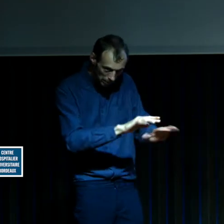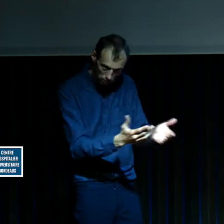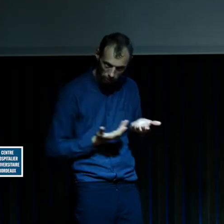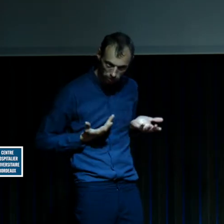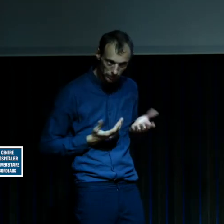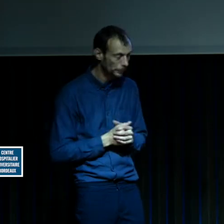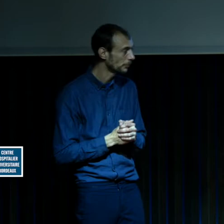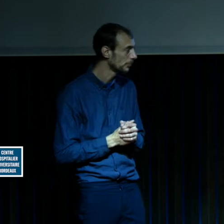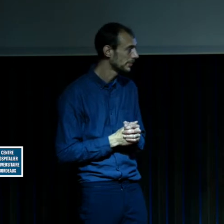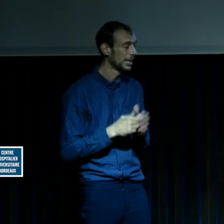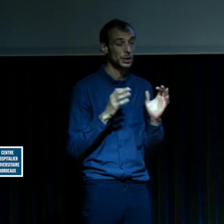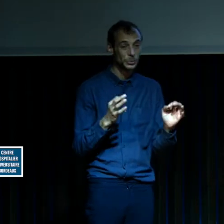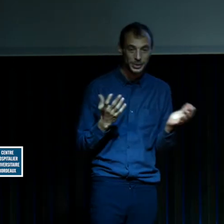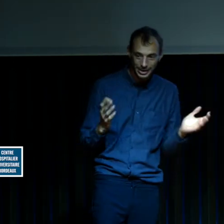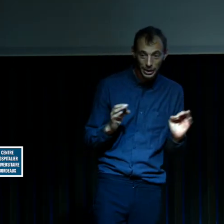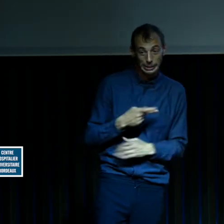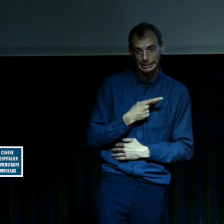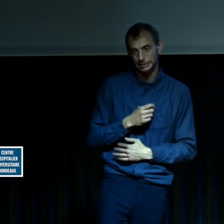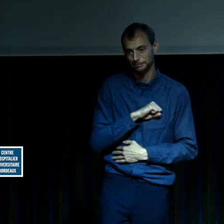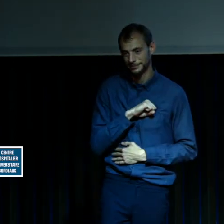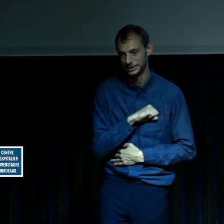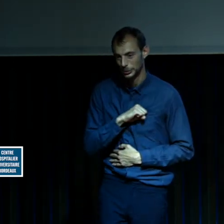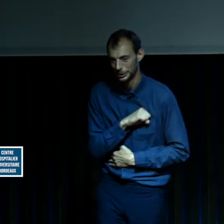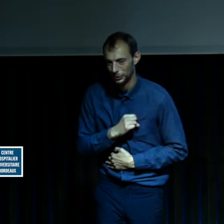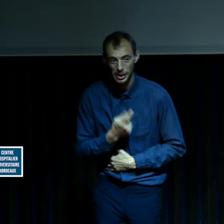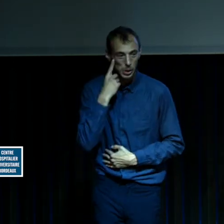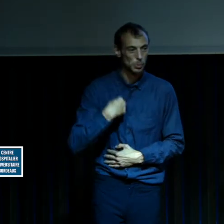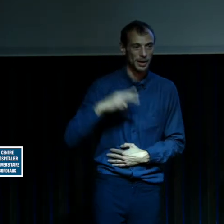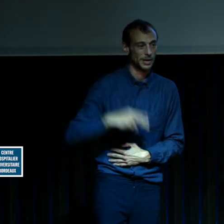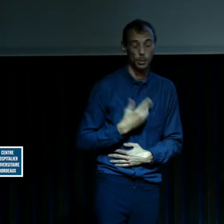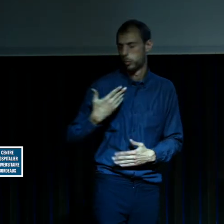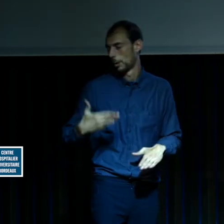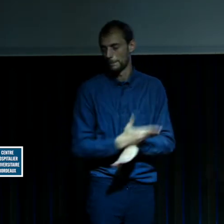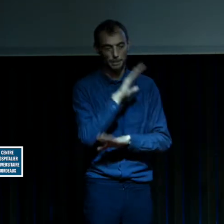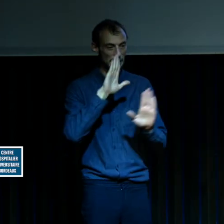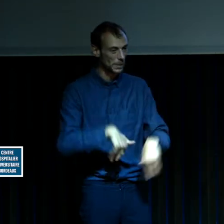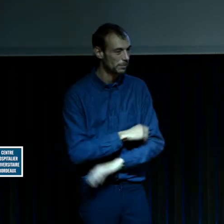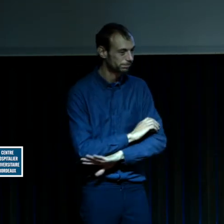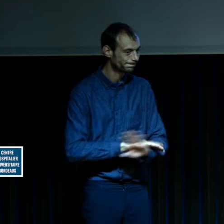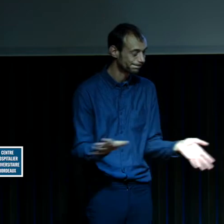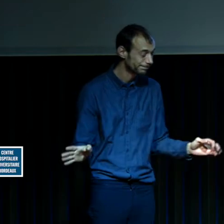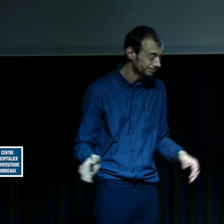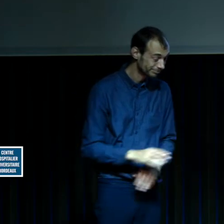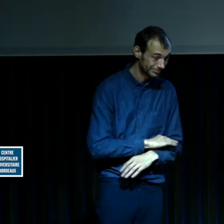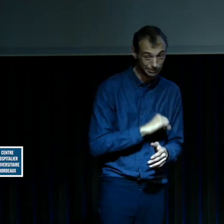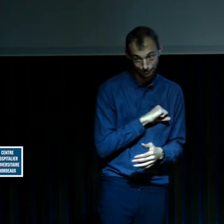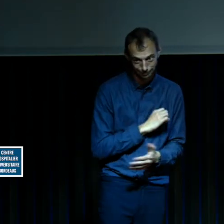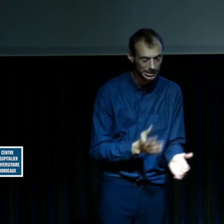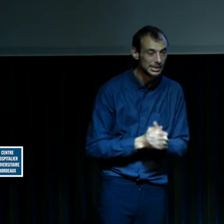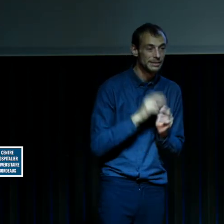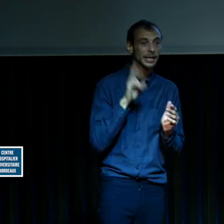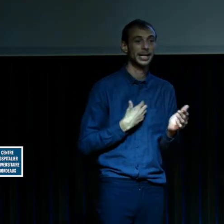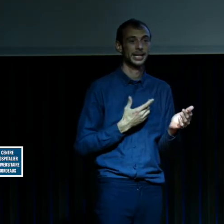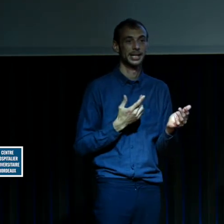Alors, n'en déplaise au docteur Rouanet, ça s'est très mal passé pour moi. Car j'ai